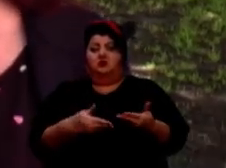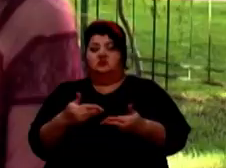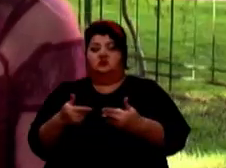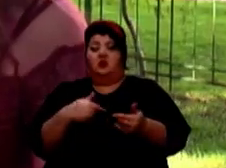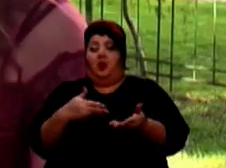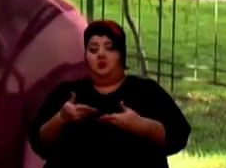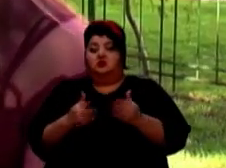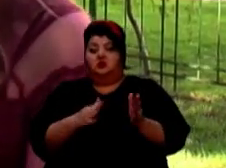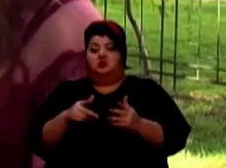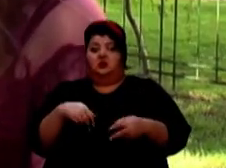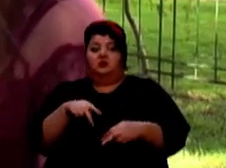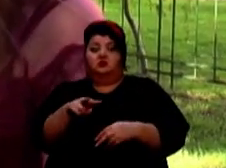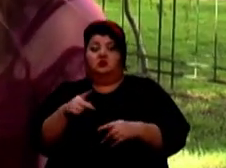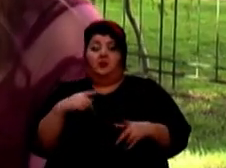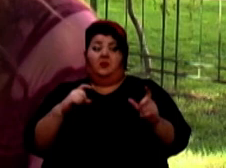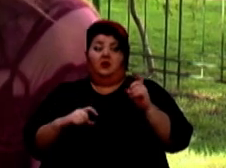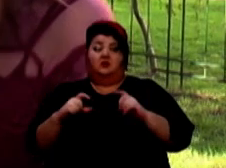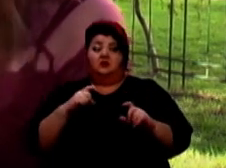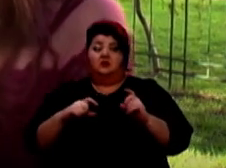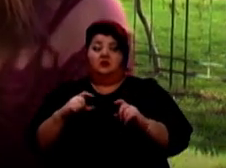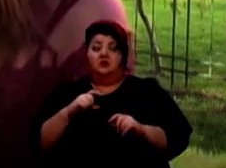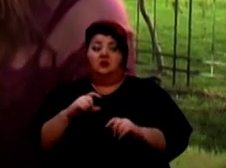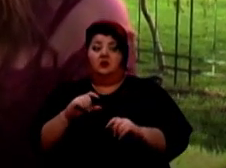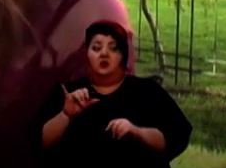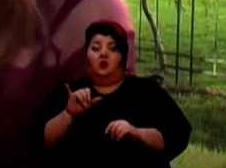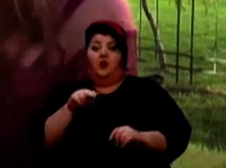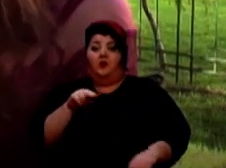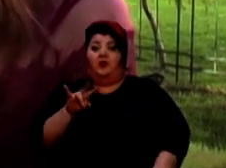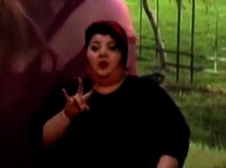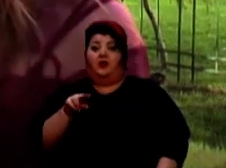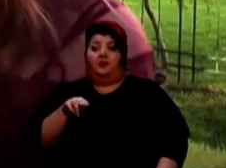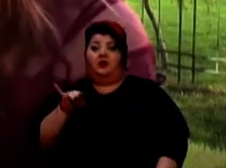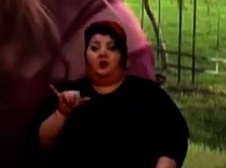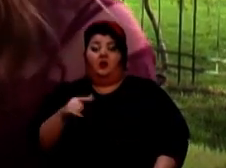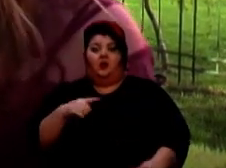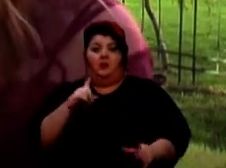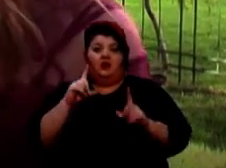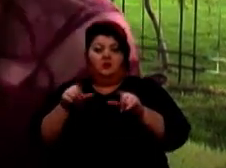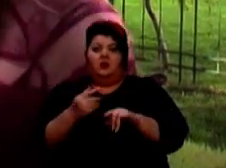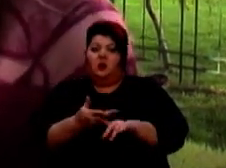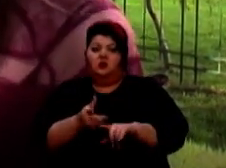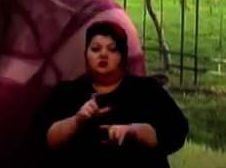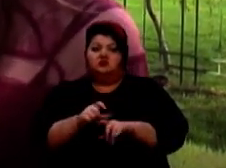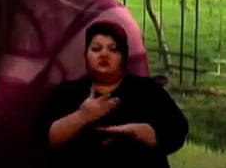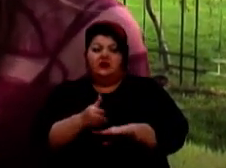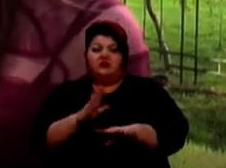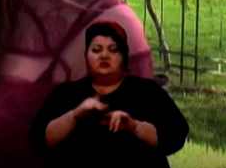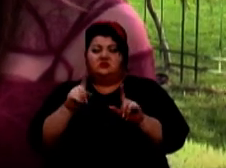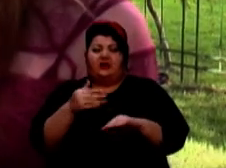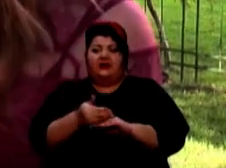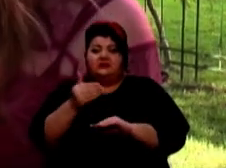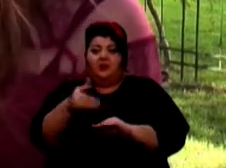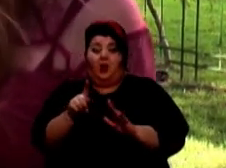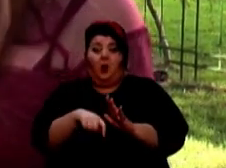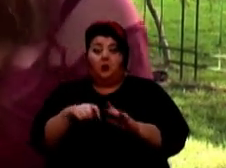тільки хожу. Ми студенти університету ПНПУ, і ми добираємося дуже тяжко і ну, дуже так, важко нам добиратися. Ми дуже запізнюємося, навіть у нас контрольні